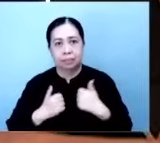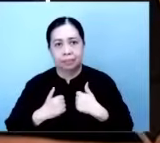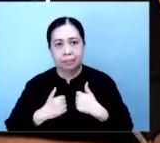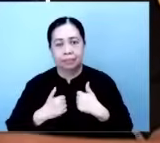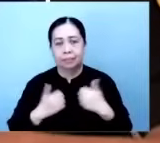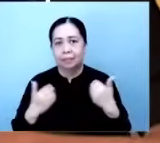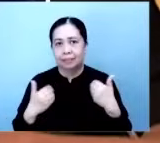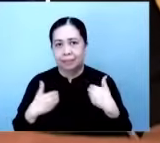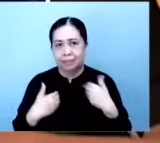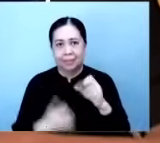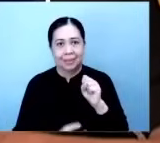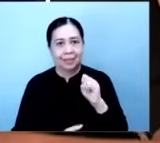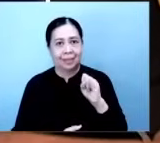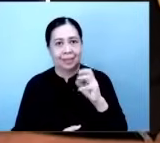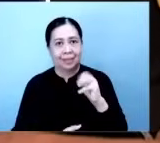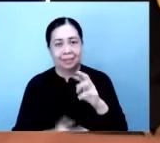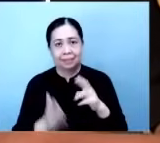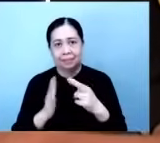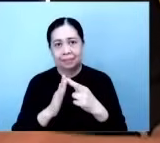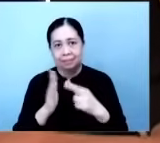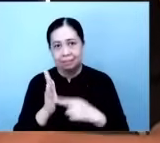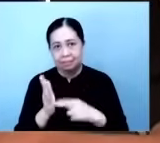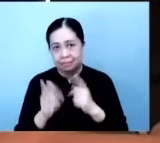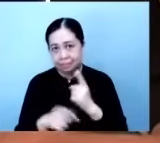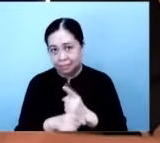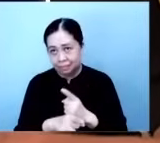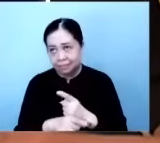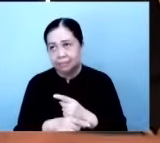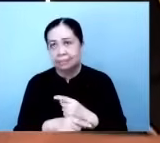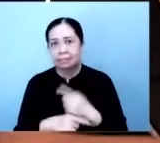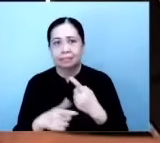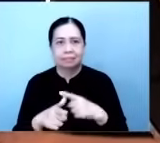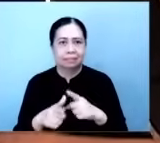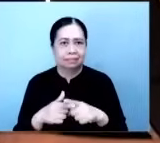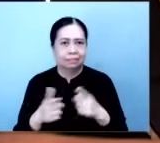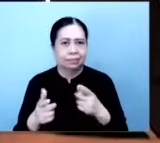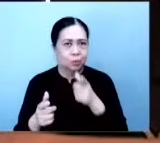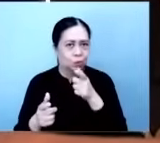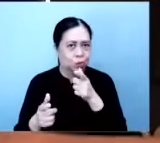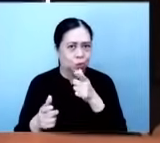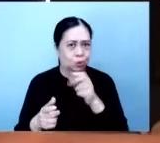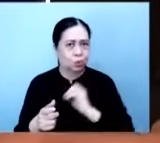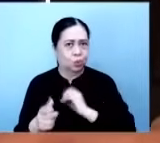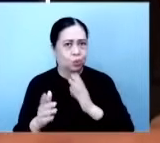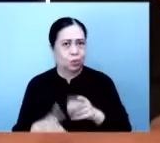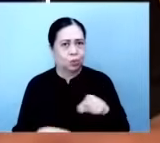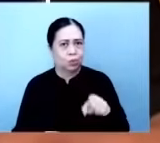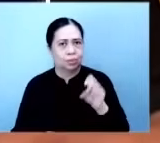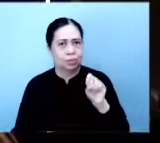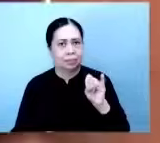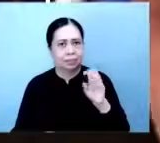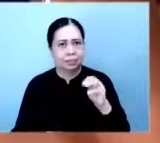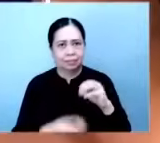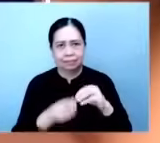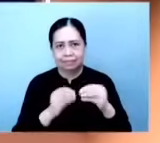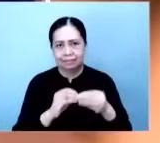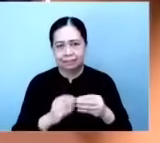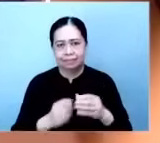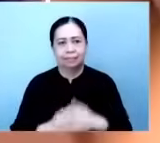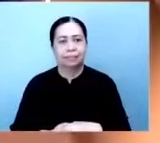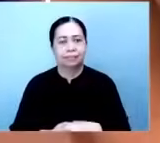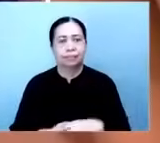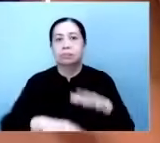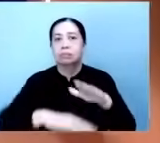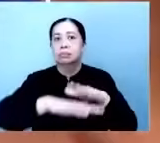SIM card registration act, then it's a matter of identifying who the owner of that mobile number is, no? Babala naman